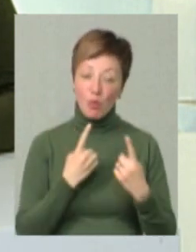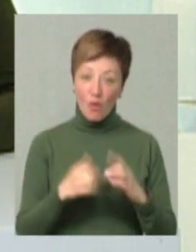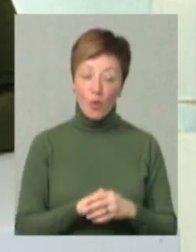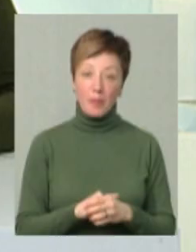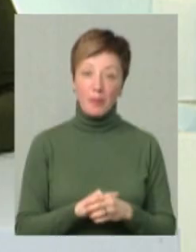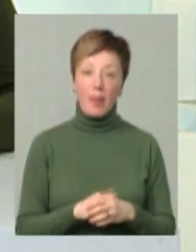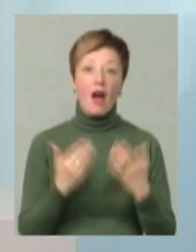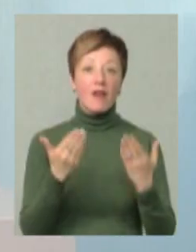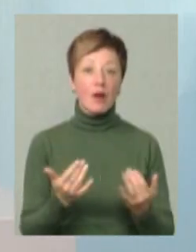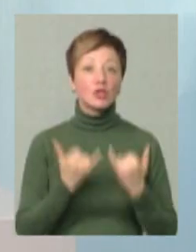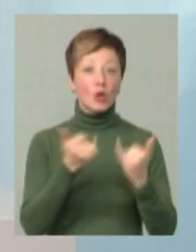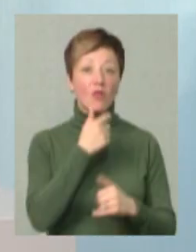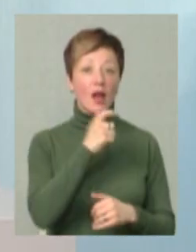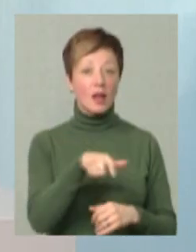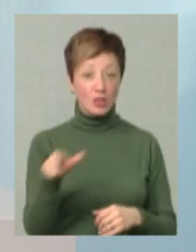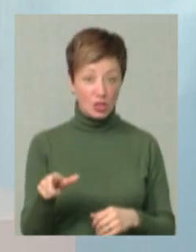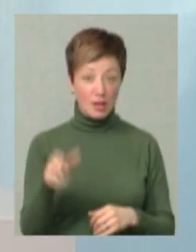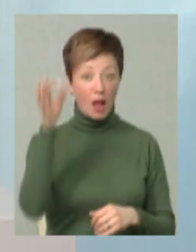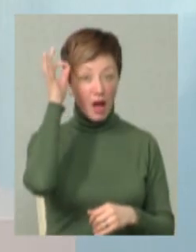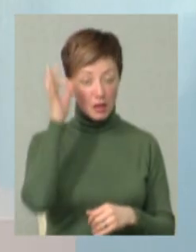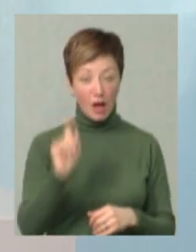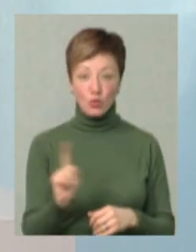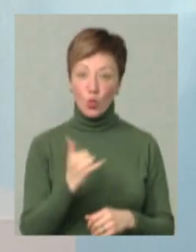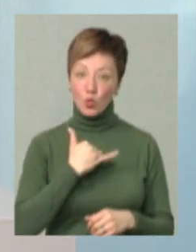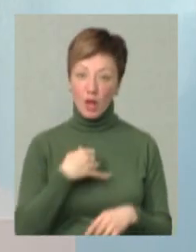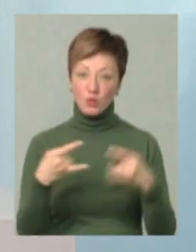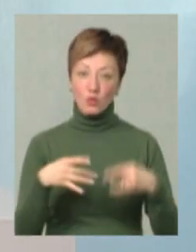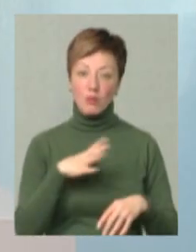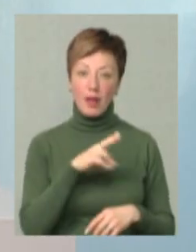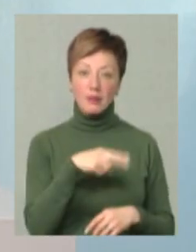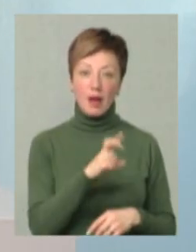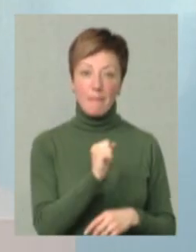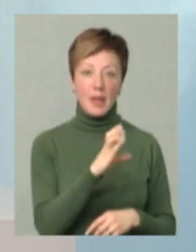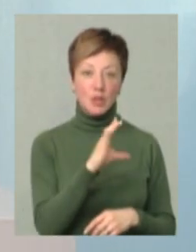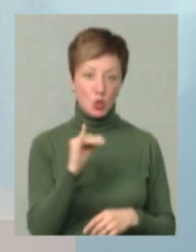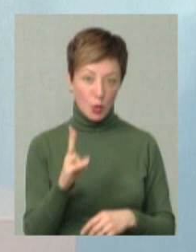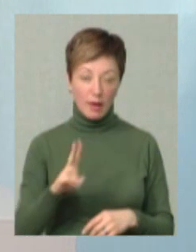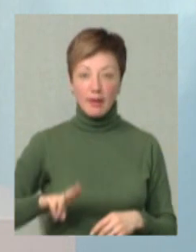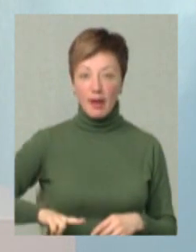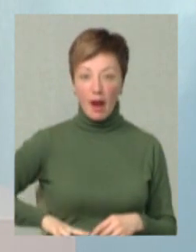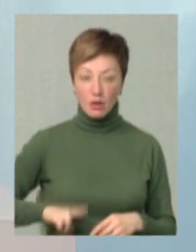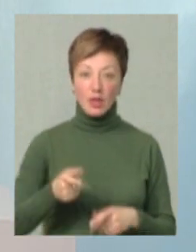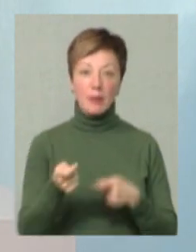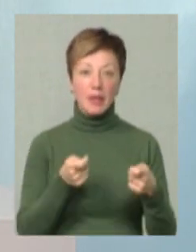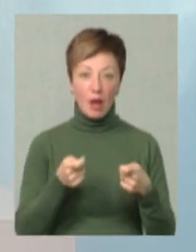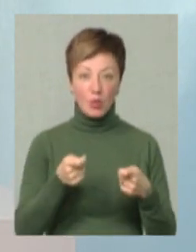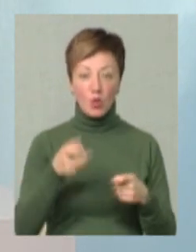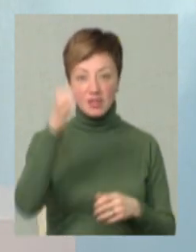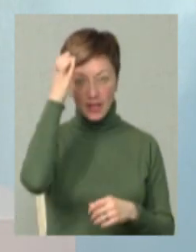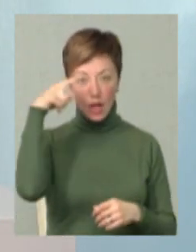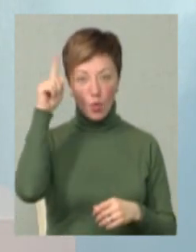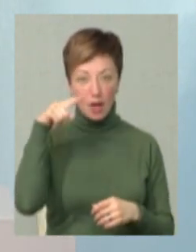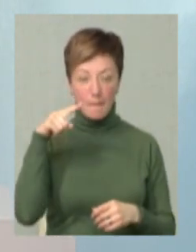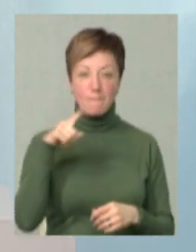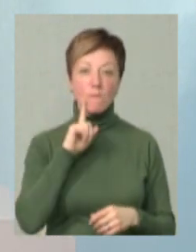А вам, шановні глядачі, я нагадаю, що у нас у студії була Дар'я Басюк, директорка Департаменту